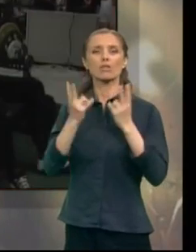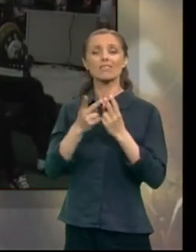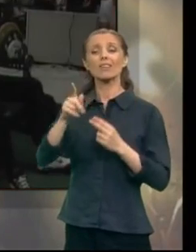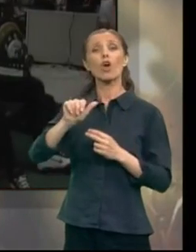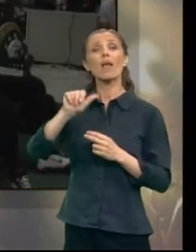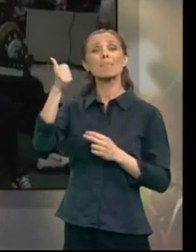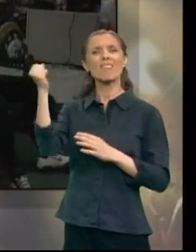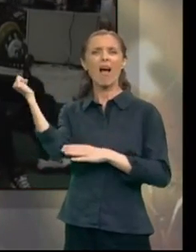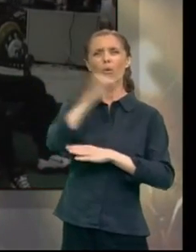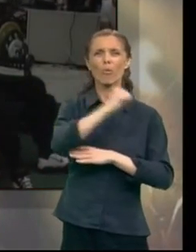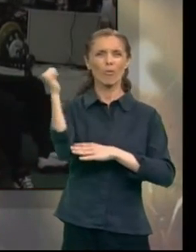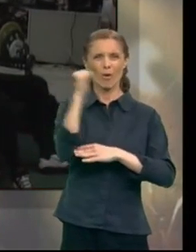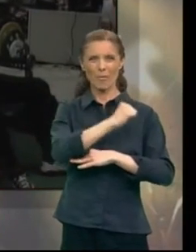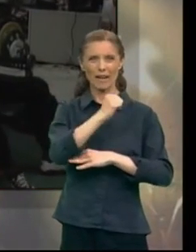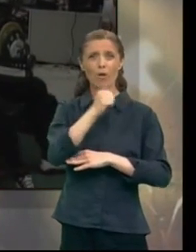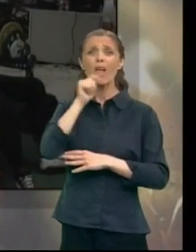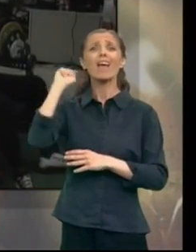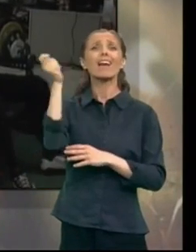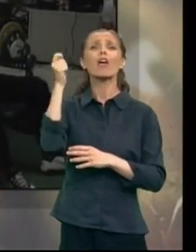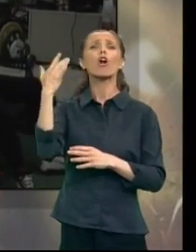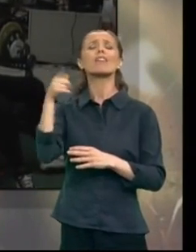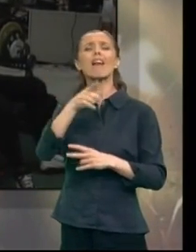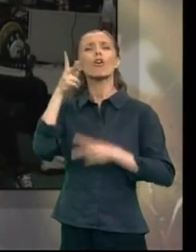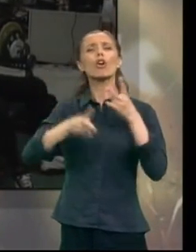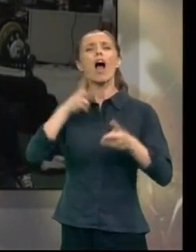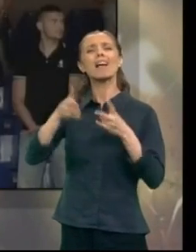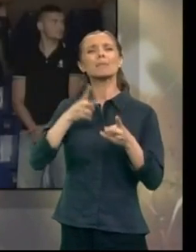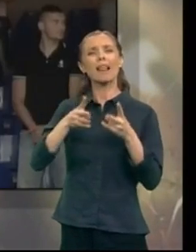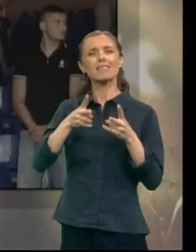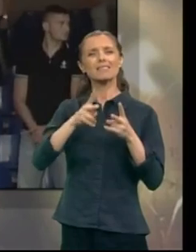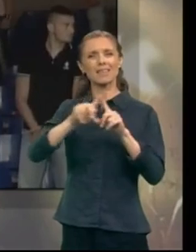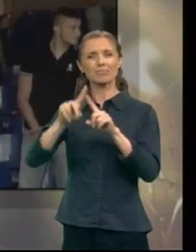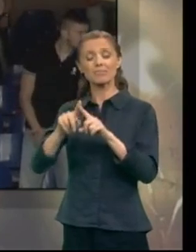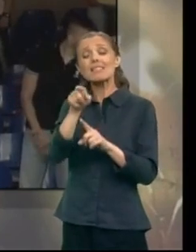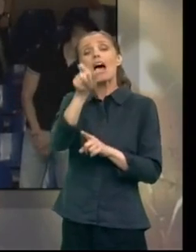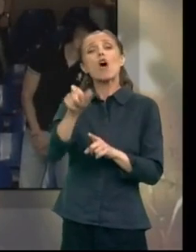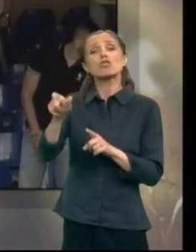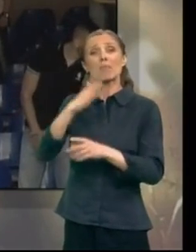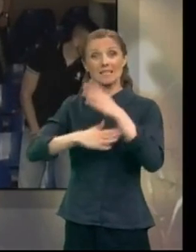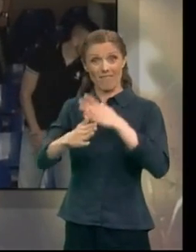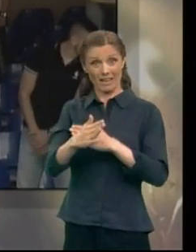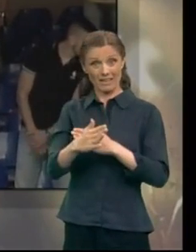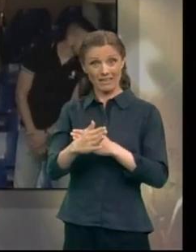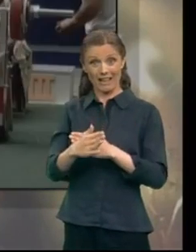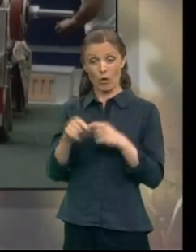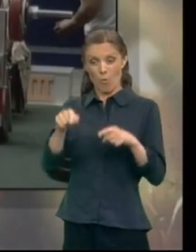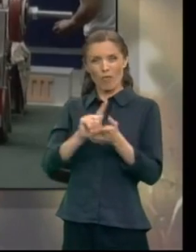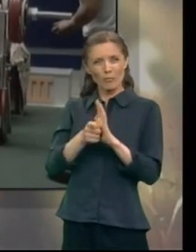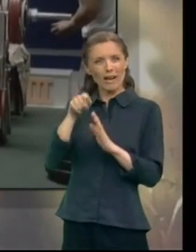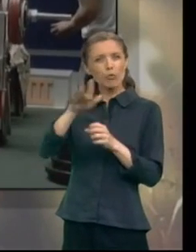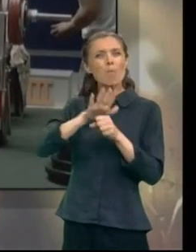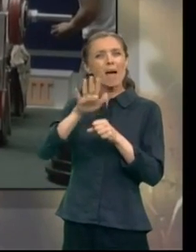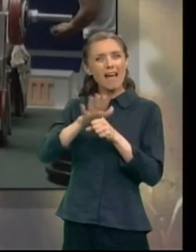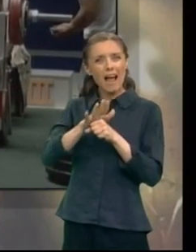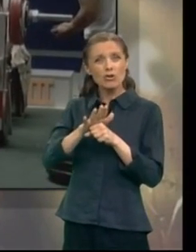obaranju ruke i rekorder u više atletskih disciplina za osobe sa invaliditetom. Ovo je trenutak kada je u Paraćinu oborio